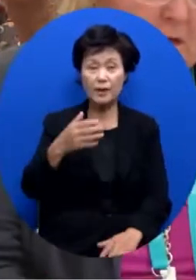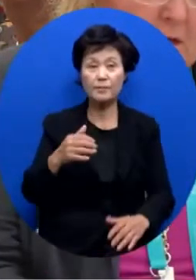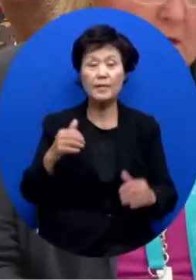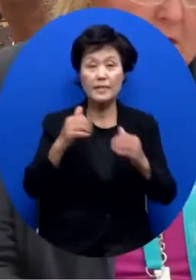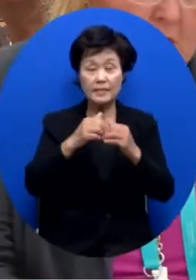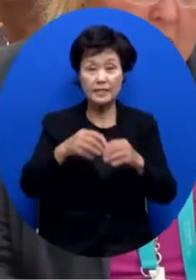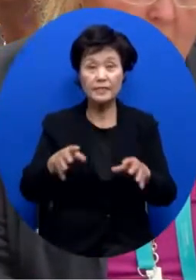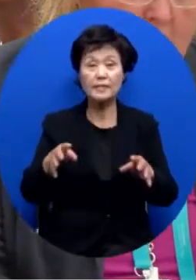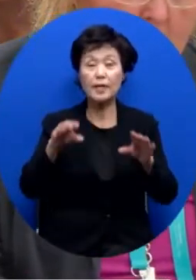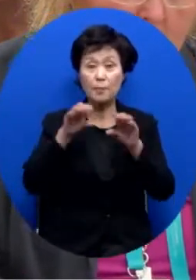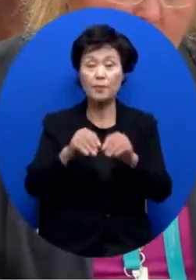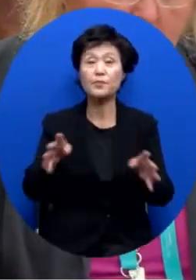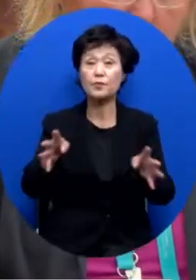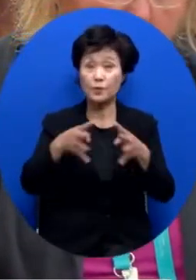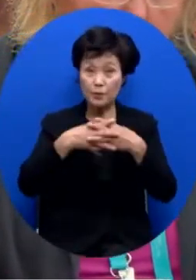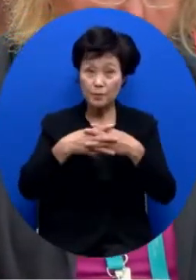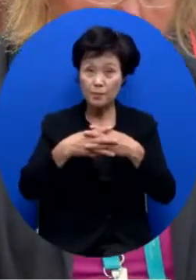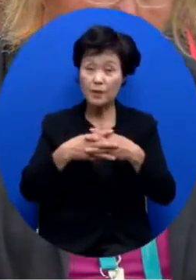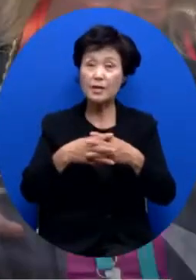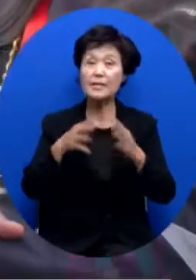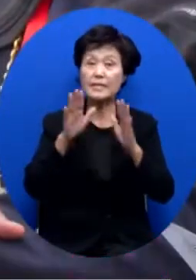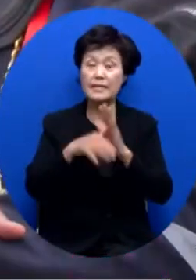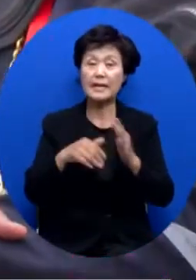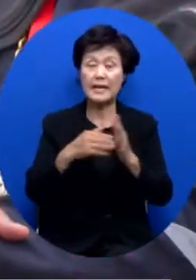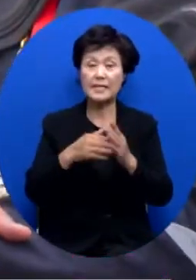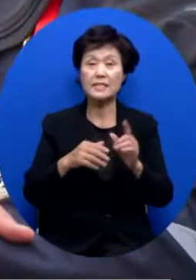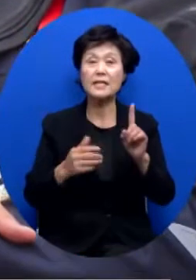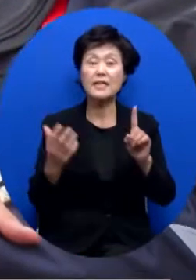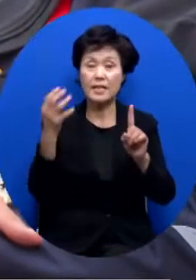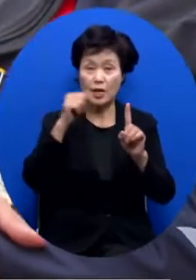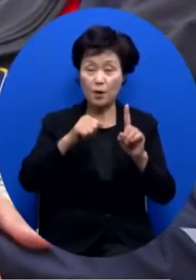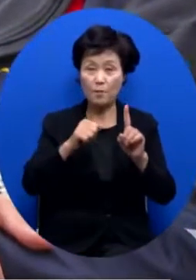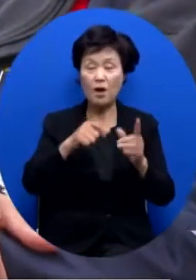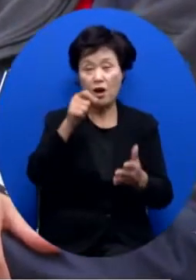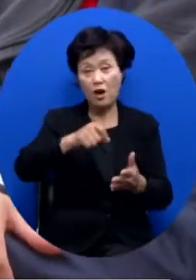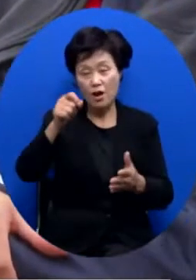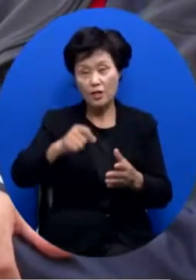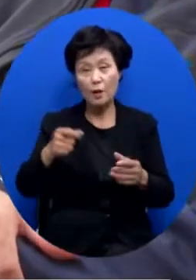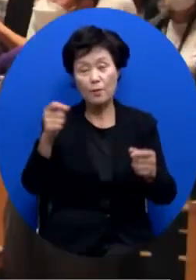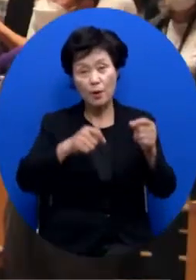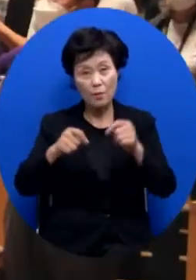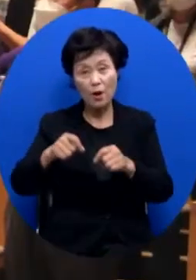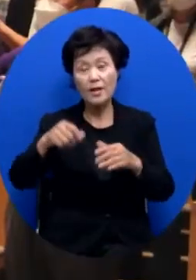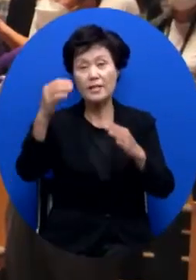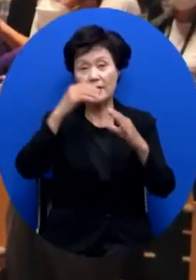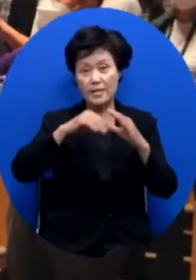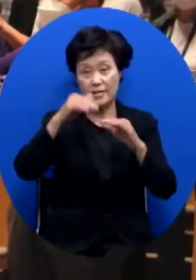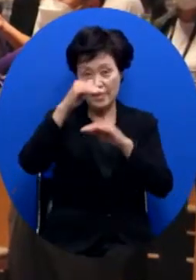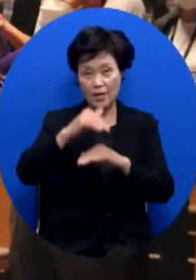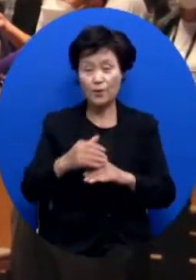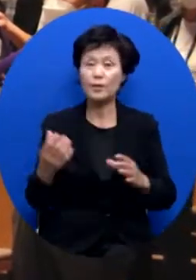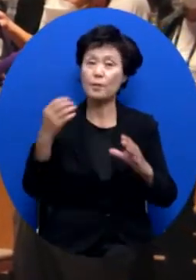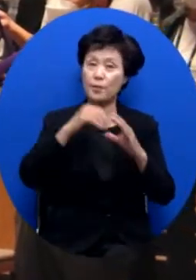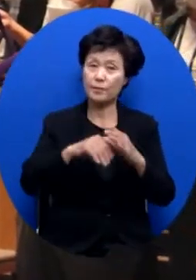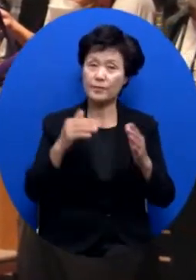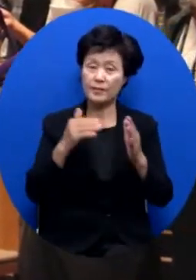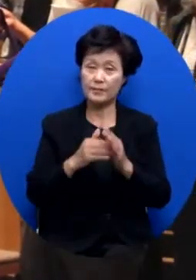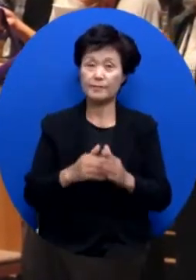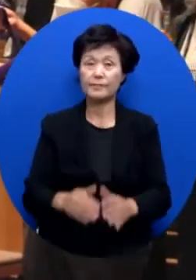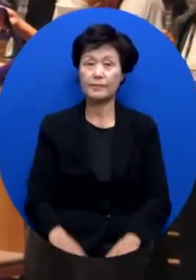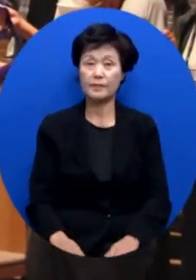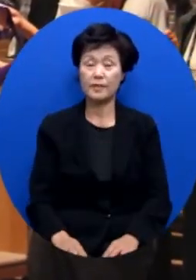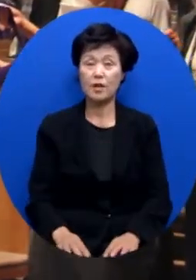될때까지 전세계 1억명의 서명을 모아 평화 캠페인을 이어가자 는 내용이 포함됐습니다 한국기독교교회협의회 는